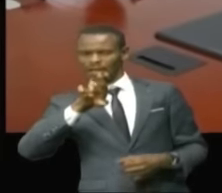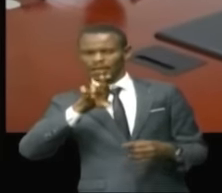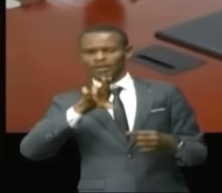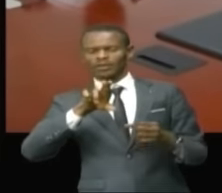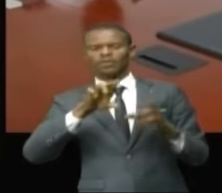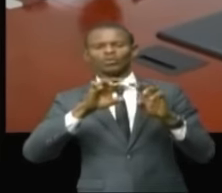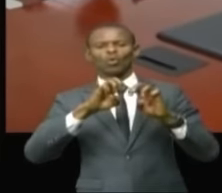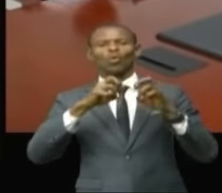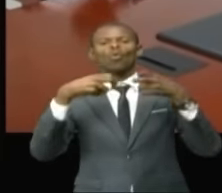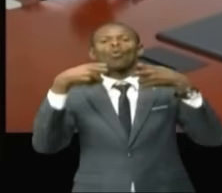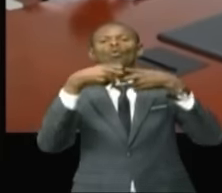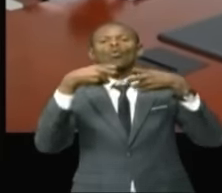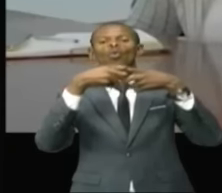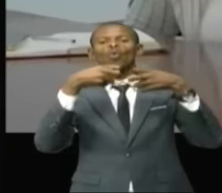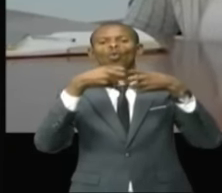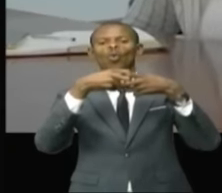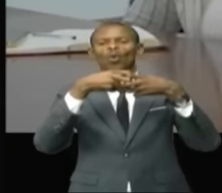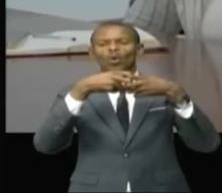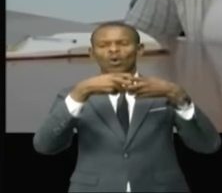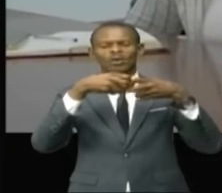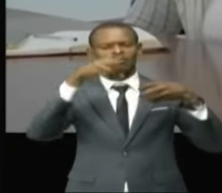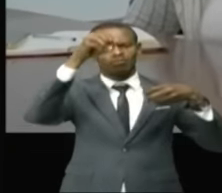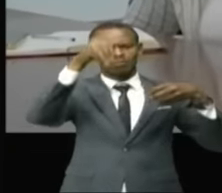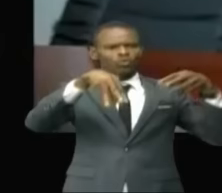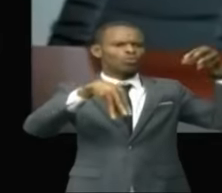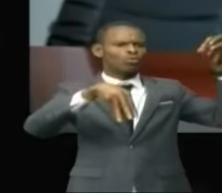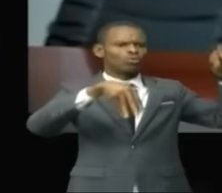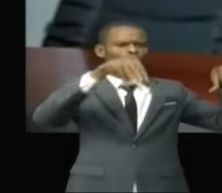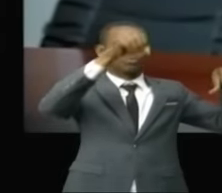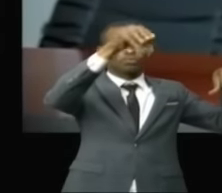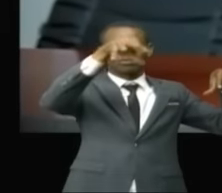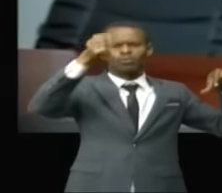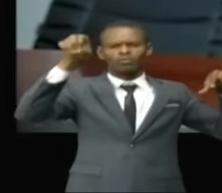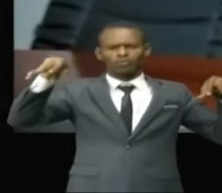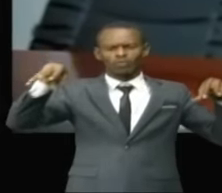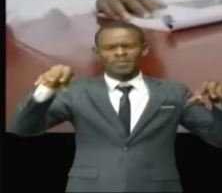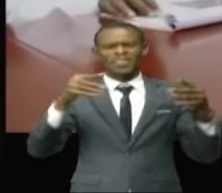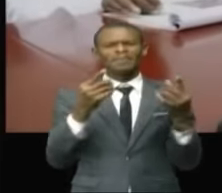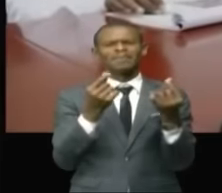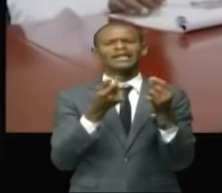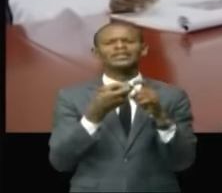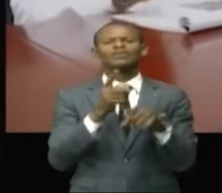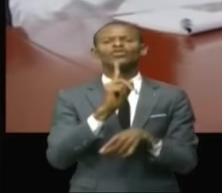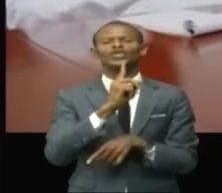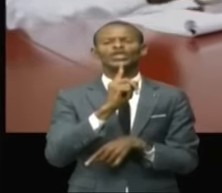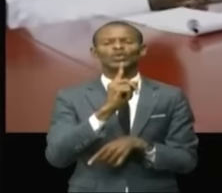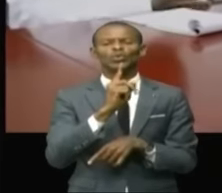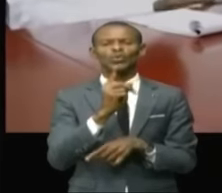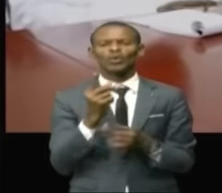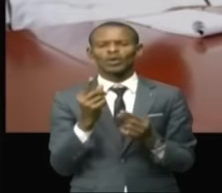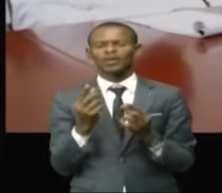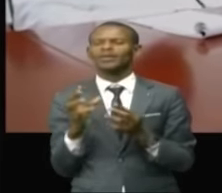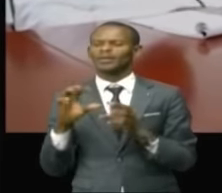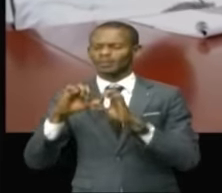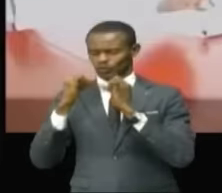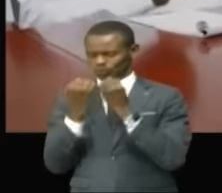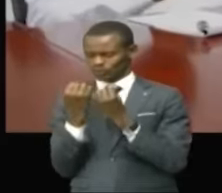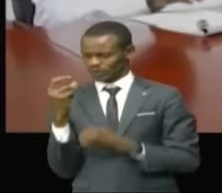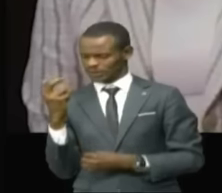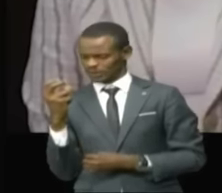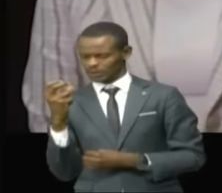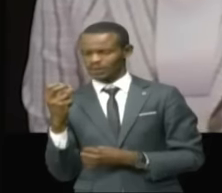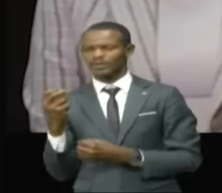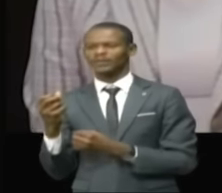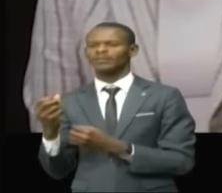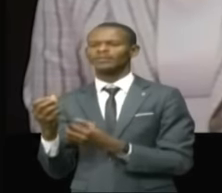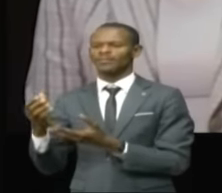développement communautaire des ETD provenant de la redevance minière et de la Caisse nationale de péréquation. Son Excellence, Monsieur le ministre,